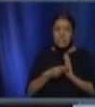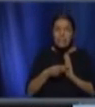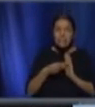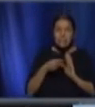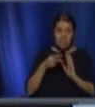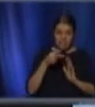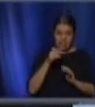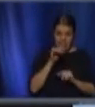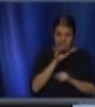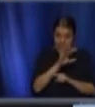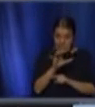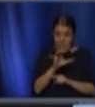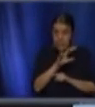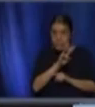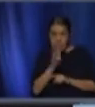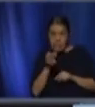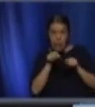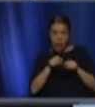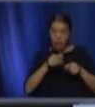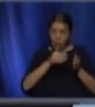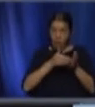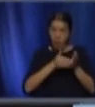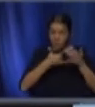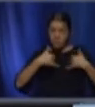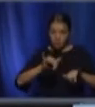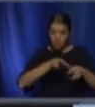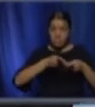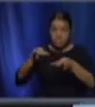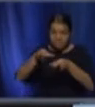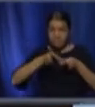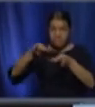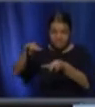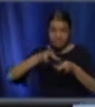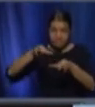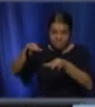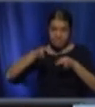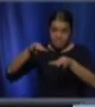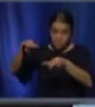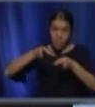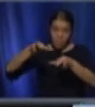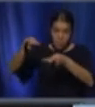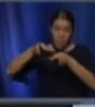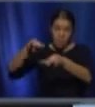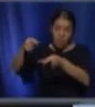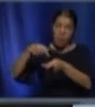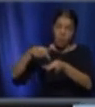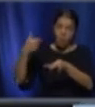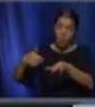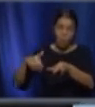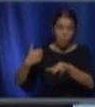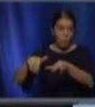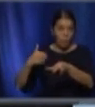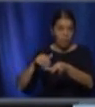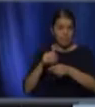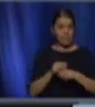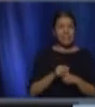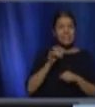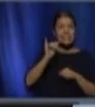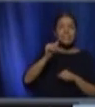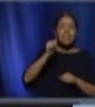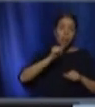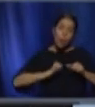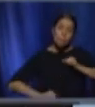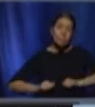cours, ça veut dire qu'on n'est pas capable d'aller rétablir toutes les chirurgies qu'on a en attente. Rappelez-vous